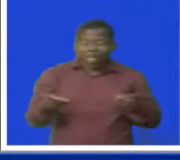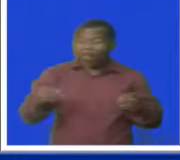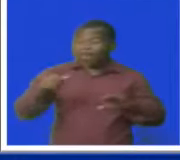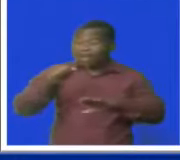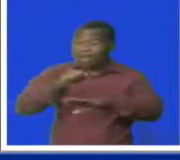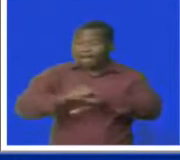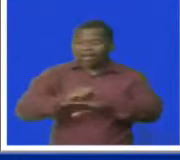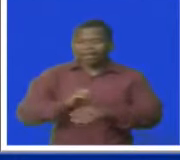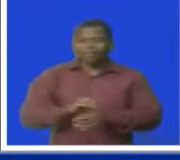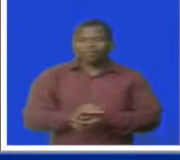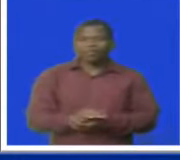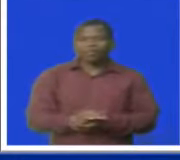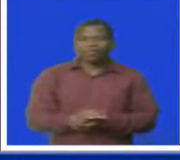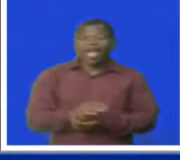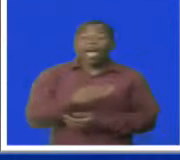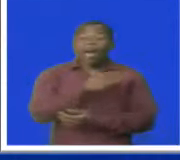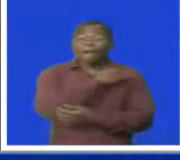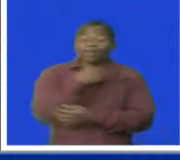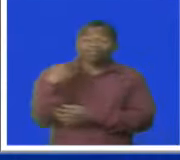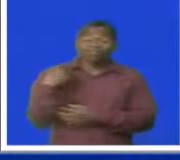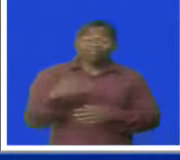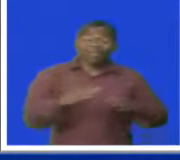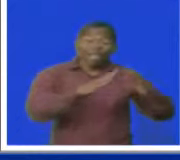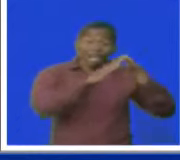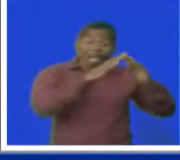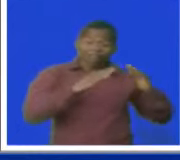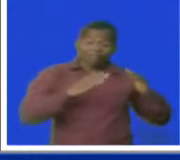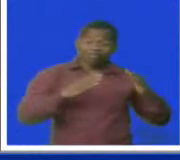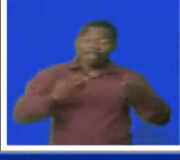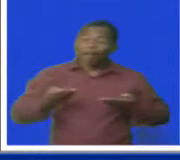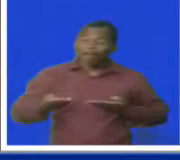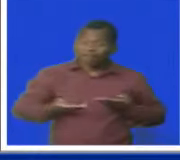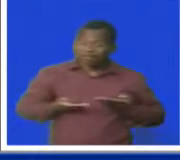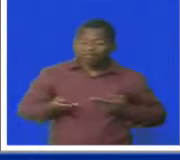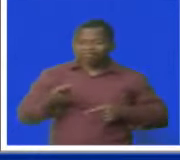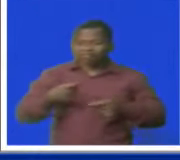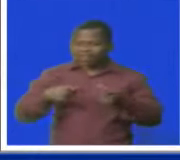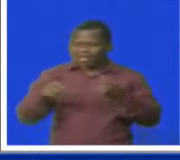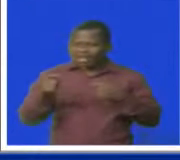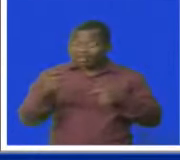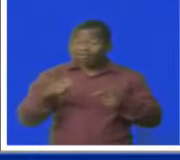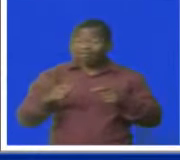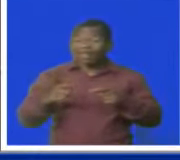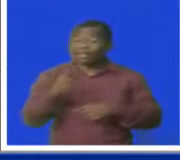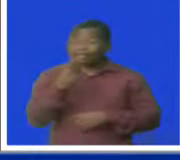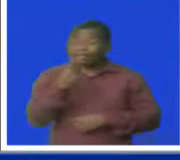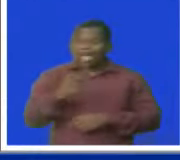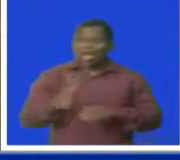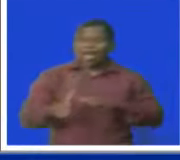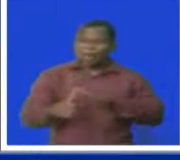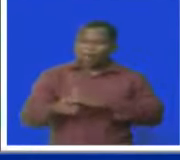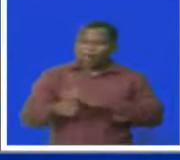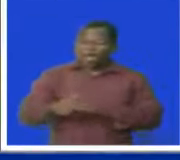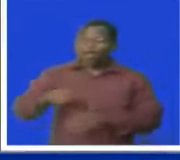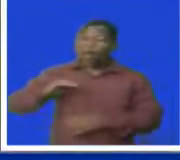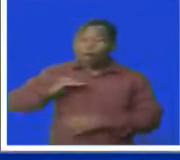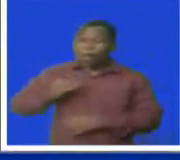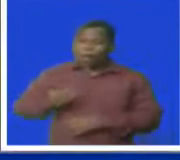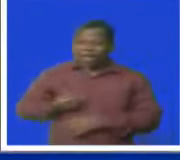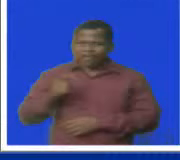ithi kubalulekile ukuthi bonke bomake ikakhulu labo labasemakhaya bathole lusito kutebhizinisi